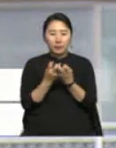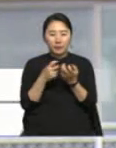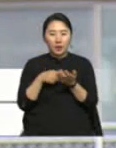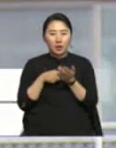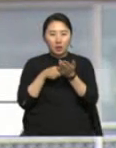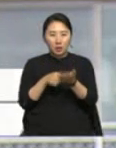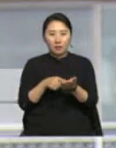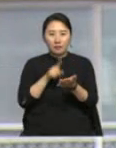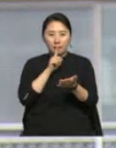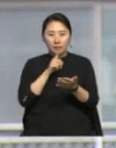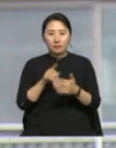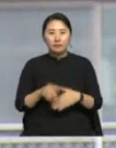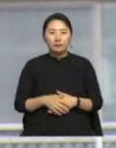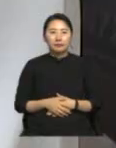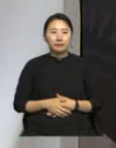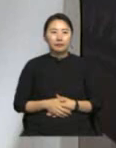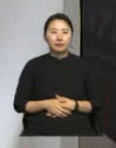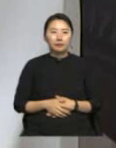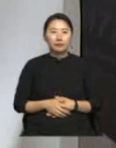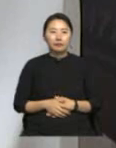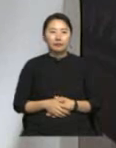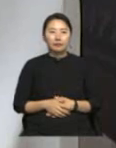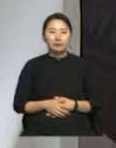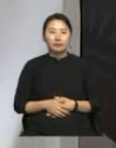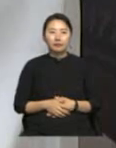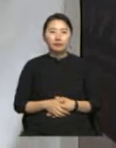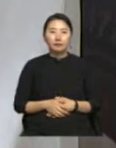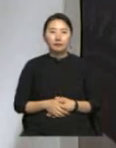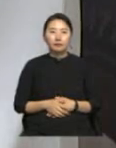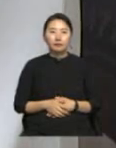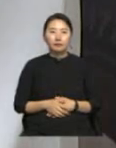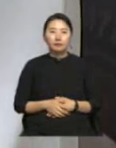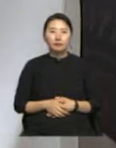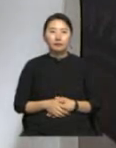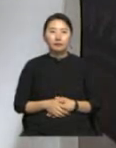대안을 제출할 것이라고 알려지고 있습니다. 딜라이브 서울경기 케이블TV 지역부입니다.